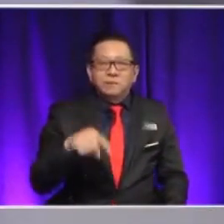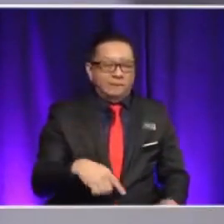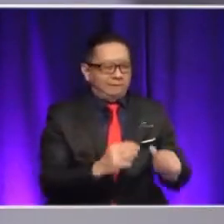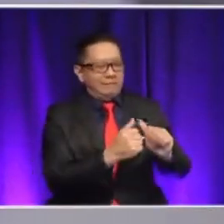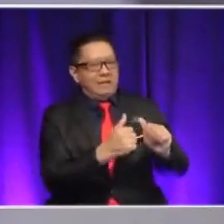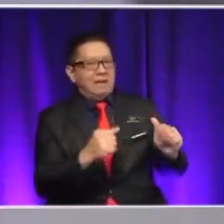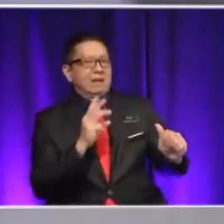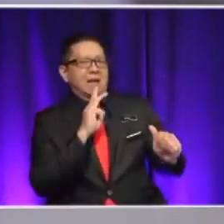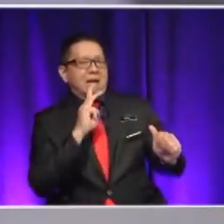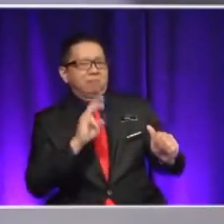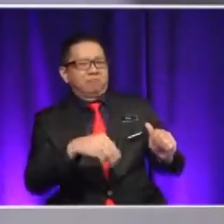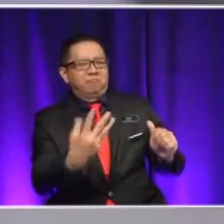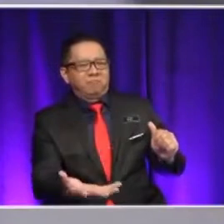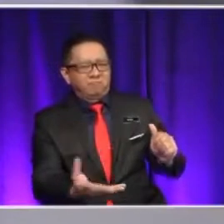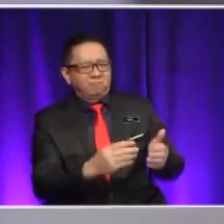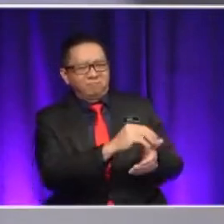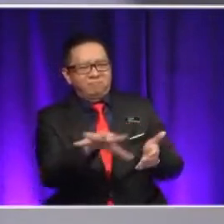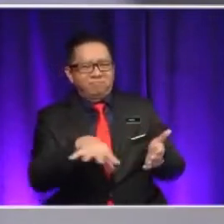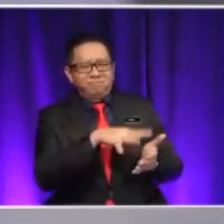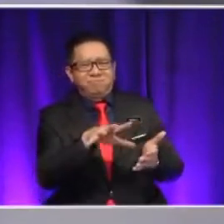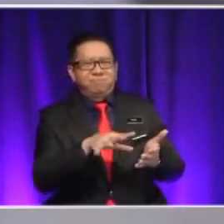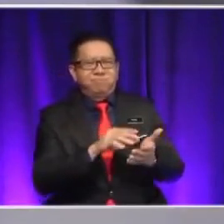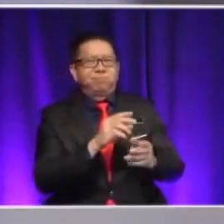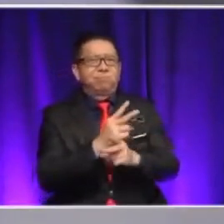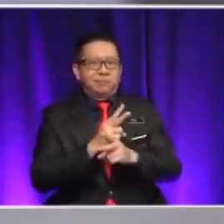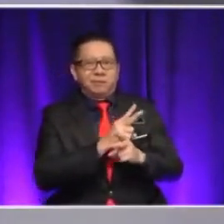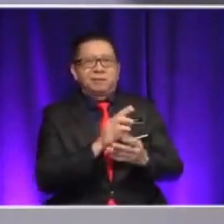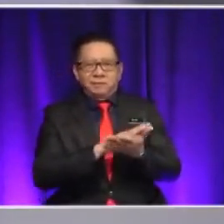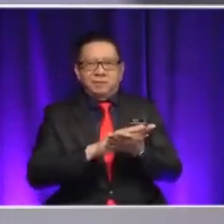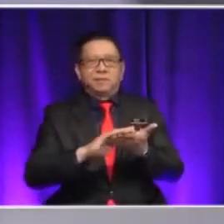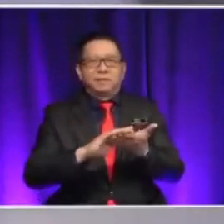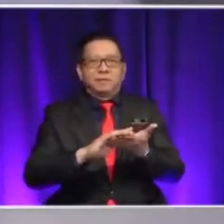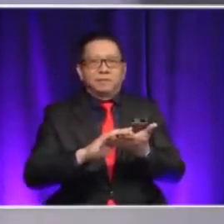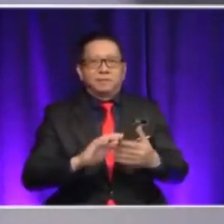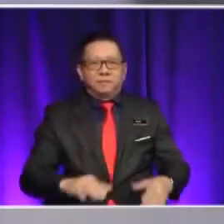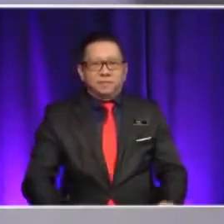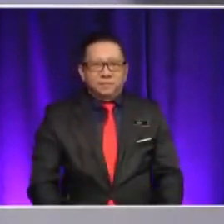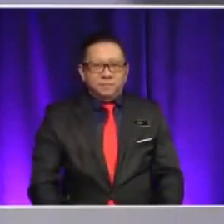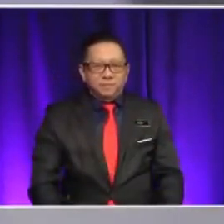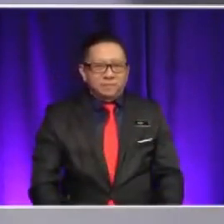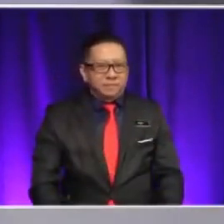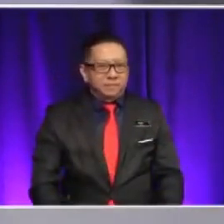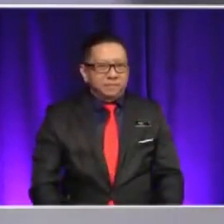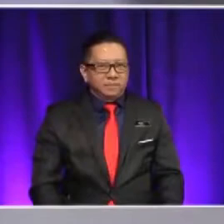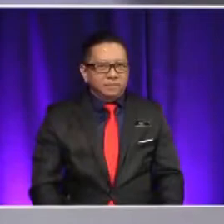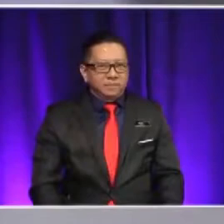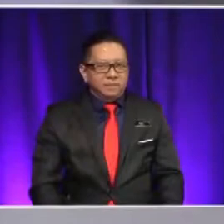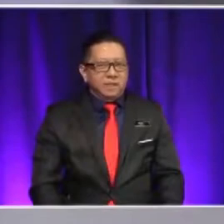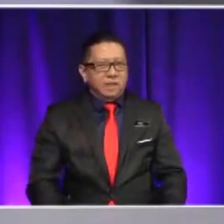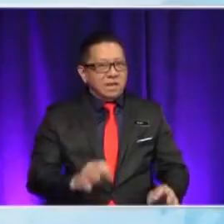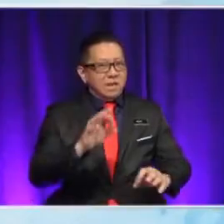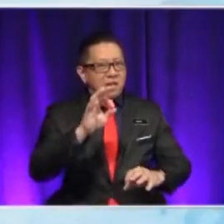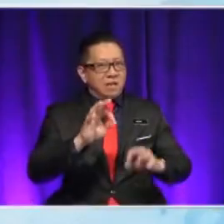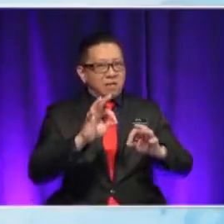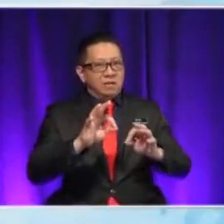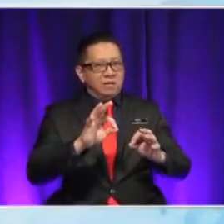tumpah untuk menjaga menjaga kebersihan utamakan kebersihan macam pilihan mereka tengah